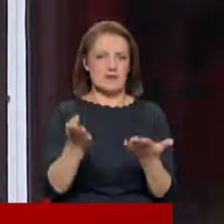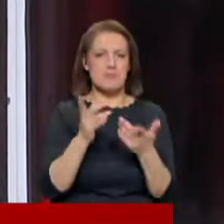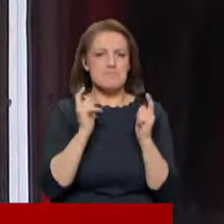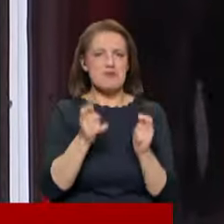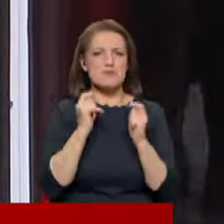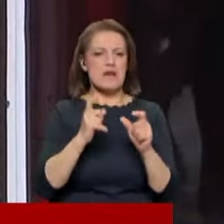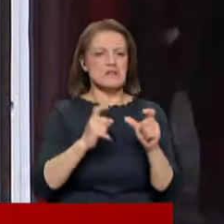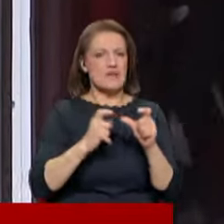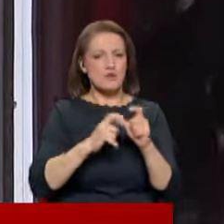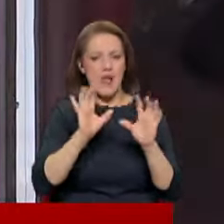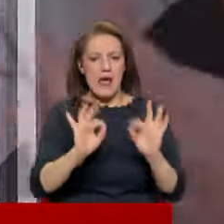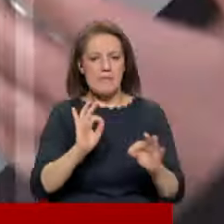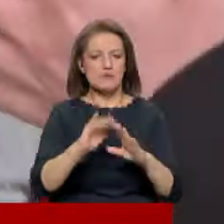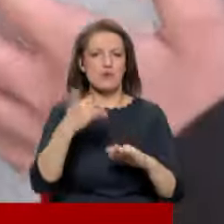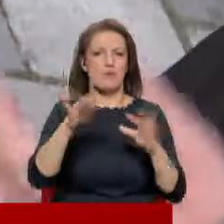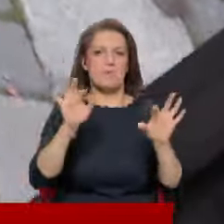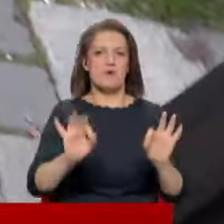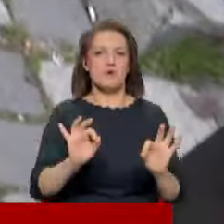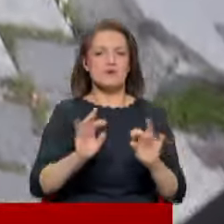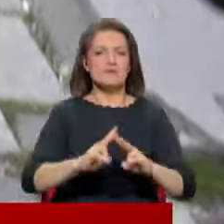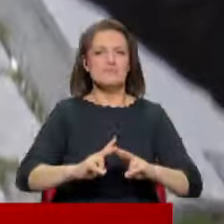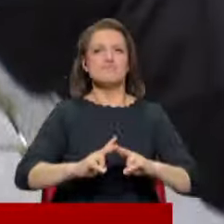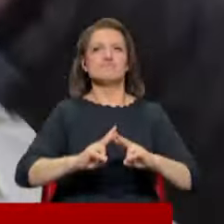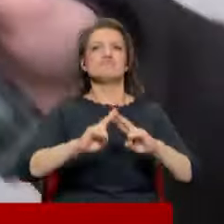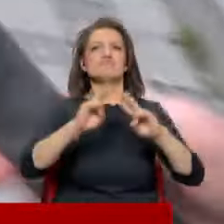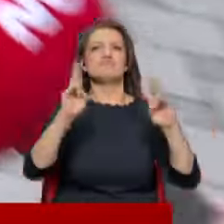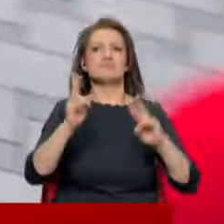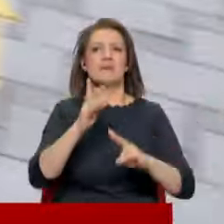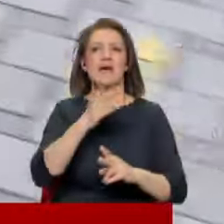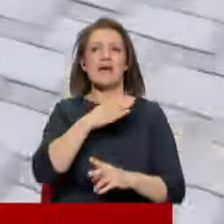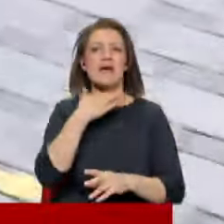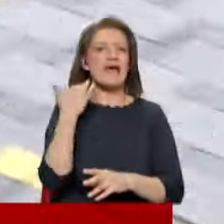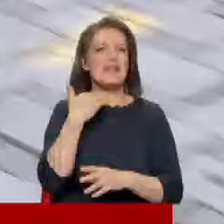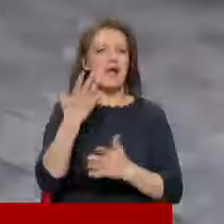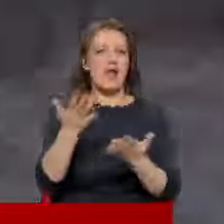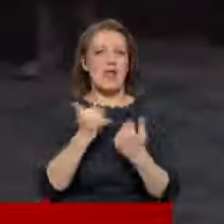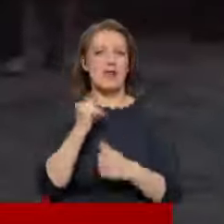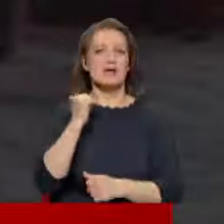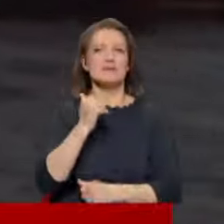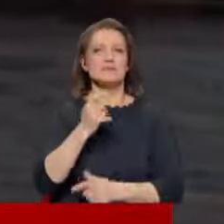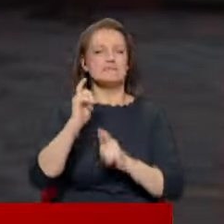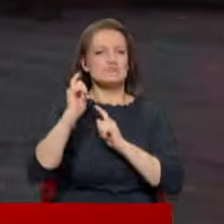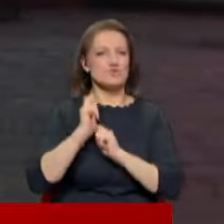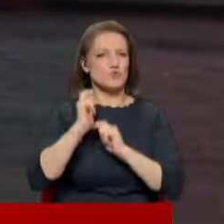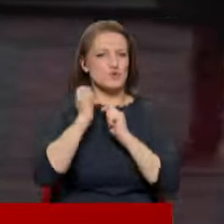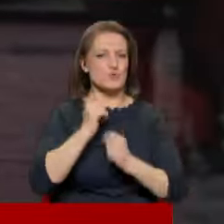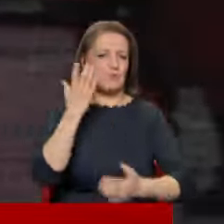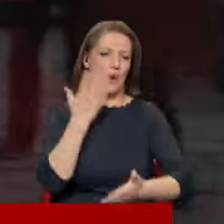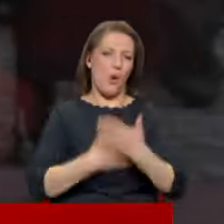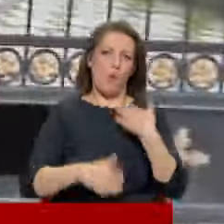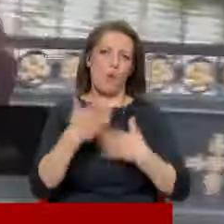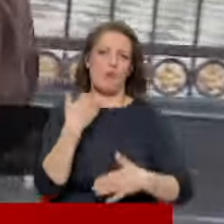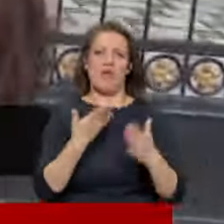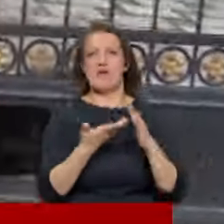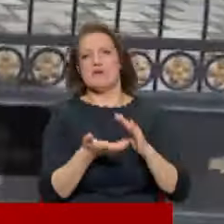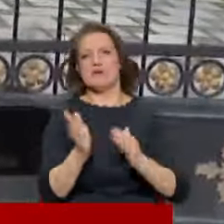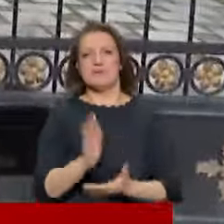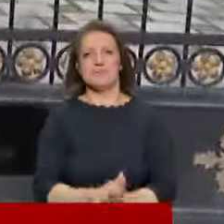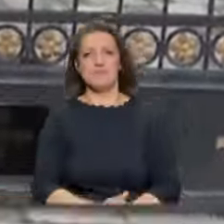mecburen sahurdan hemen sonra başlıyor. Gün ardında tükenmeden et alabilen, omzundaki geçim yükünün yorgunluğuyla evine dönüyor.